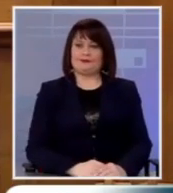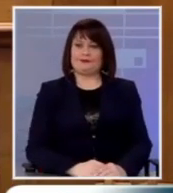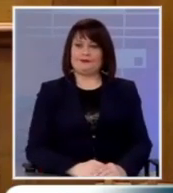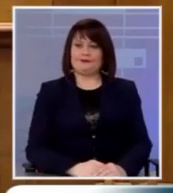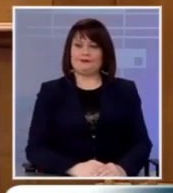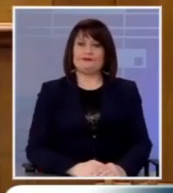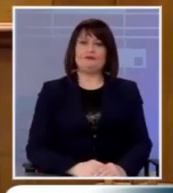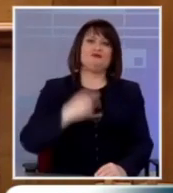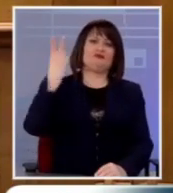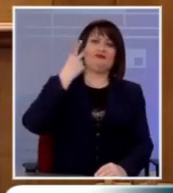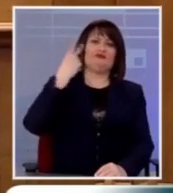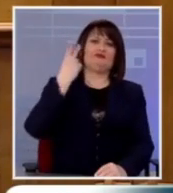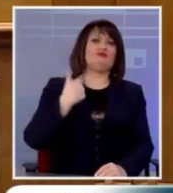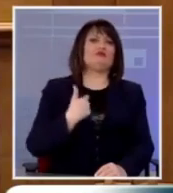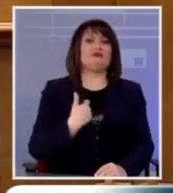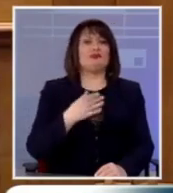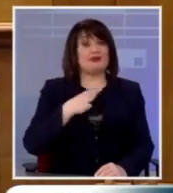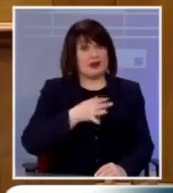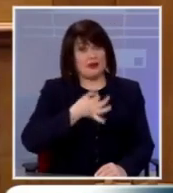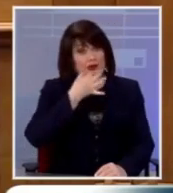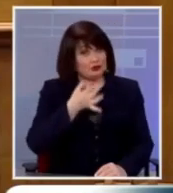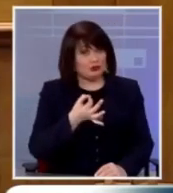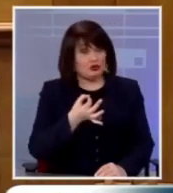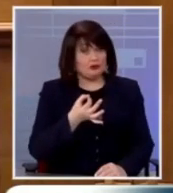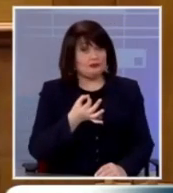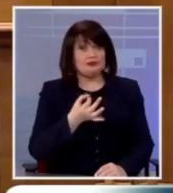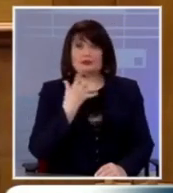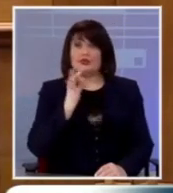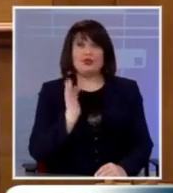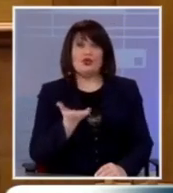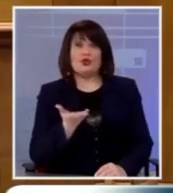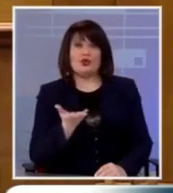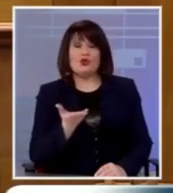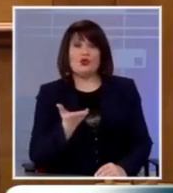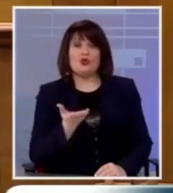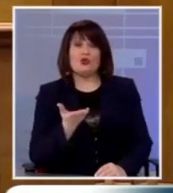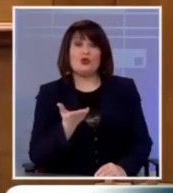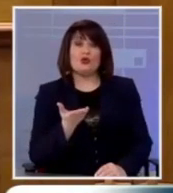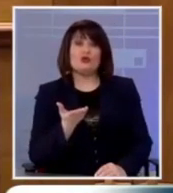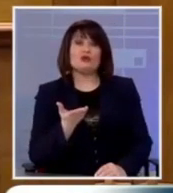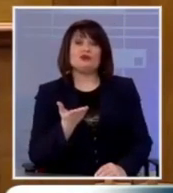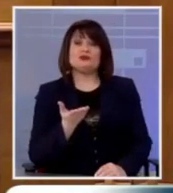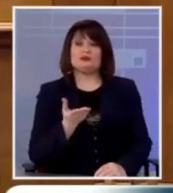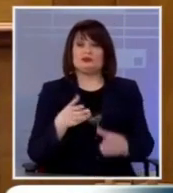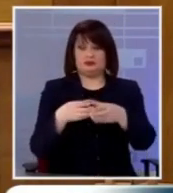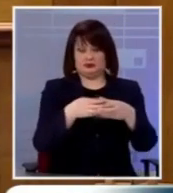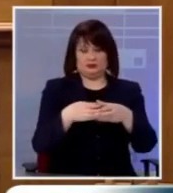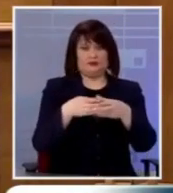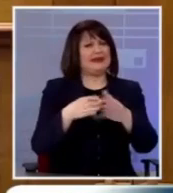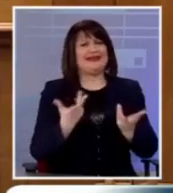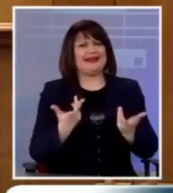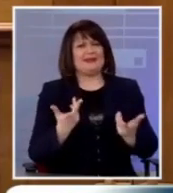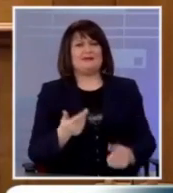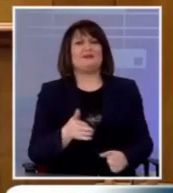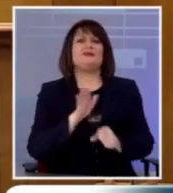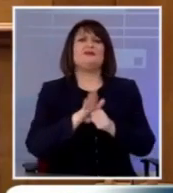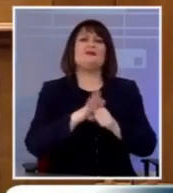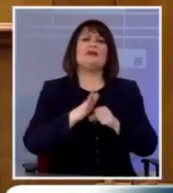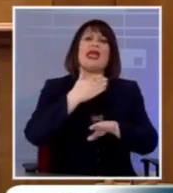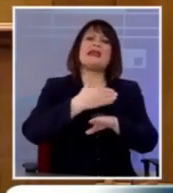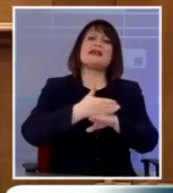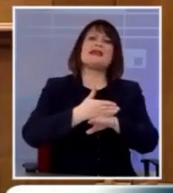Μας κατηγορούν επίσης, και αυτό θέλω να το επισημάνω, γιατί ήταν διαπαραταξιακό, για το ελάχιστο